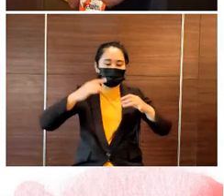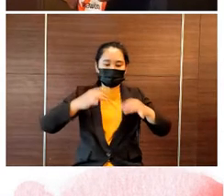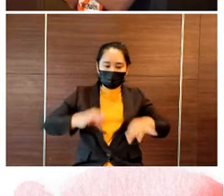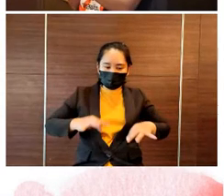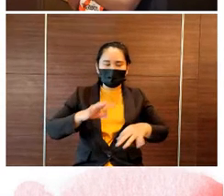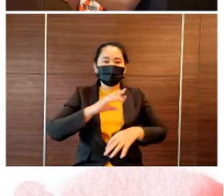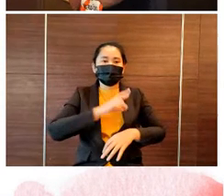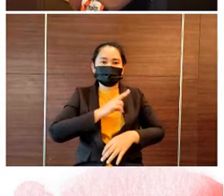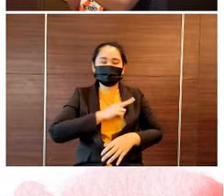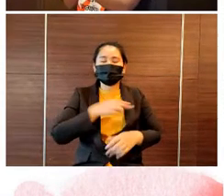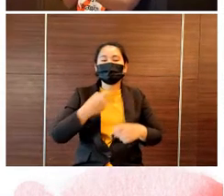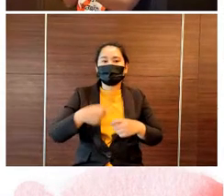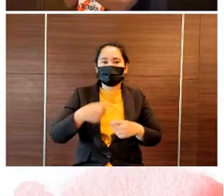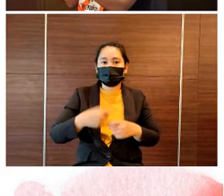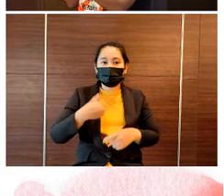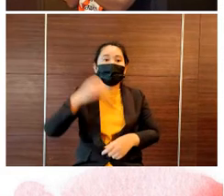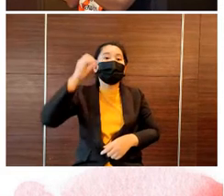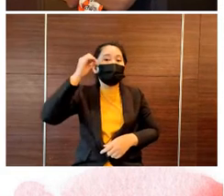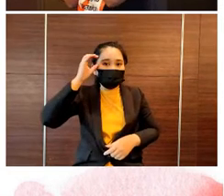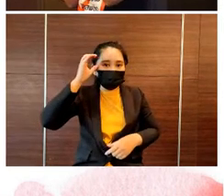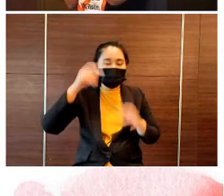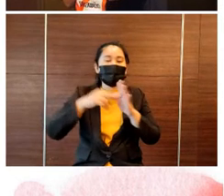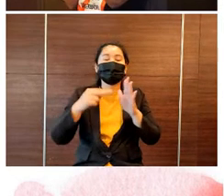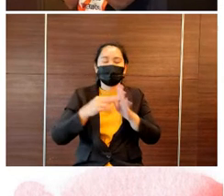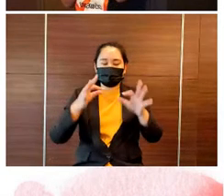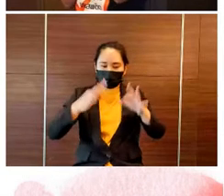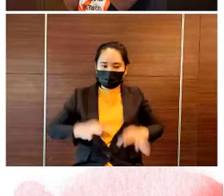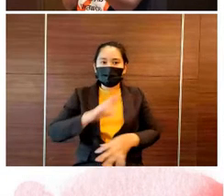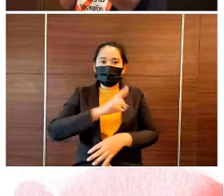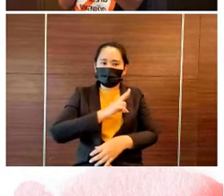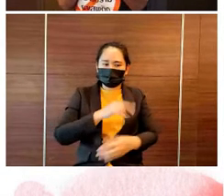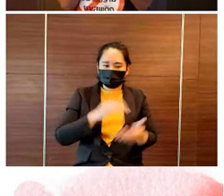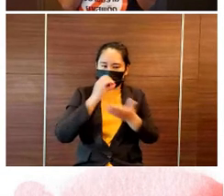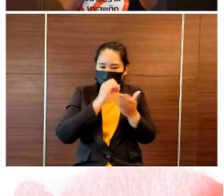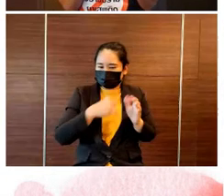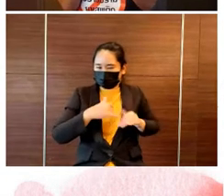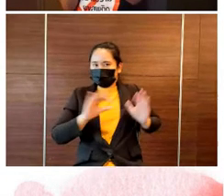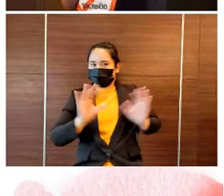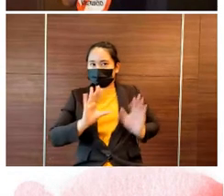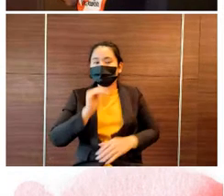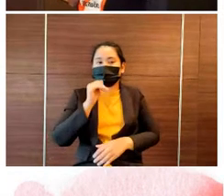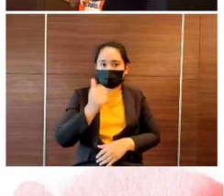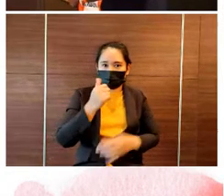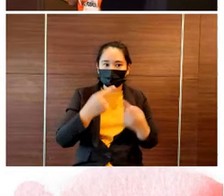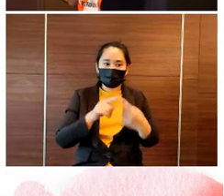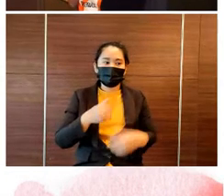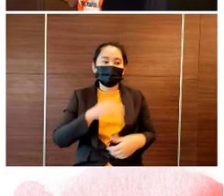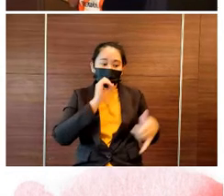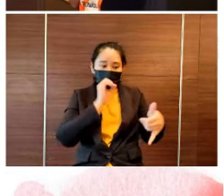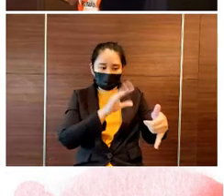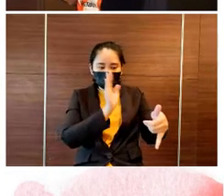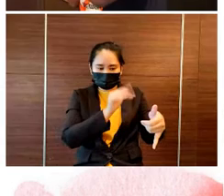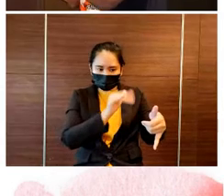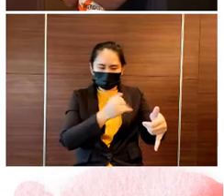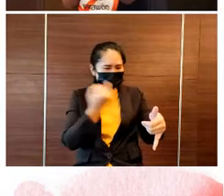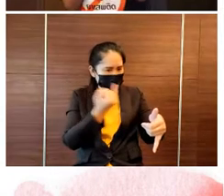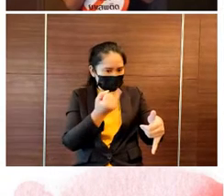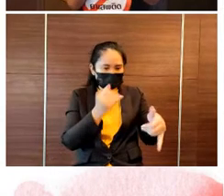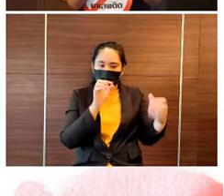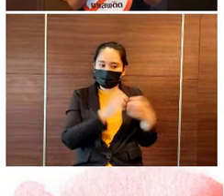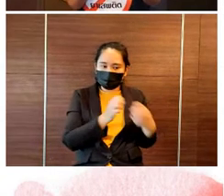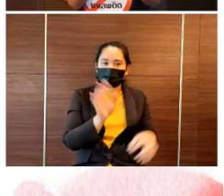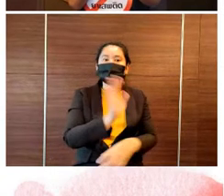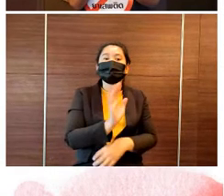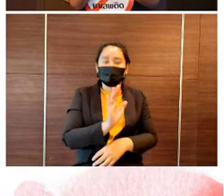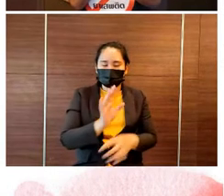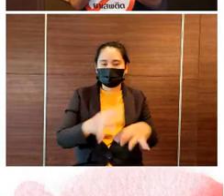องเนาะถ้าเขามีความรู้พอก็ต้องเชื่อเขาตัดสินใจได้ด้วยตัวเองว่าเขาจะใช้หรือไม่ใช้ยาใช่ไหมคะแต่เราไปบอกแต่แรกเลยว่ามันไม่ดีอย่าไปยุ่งนะค